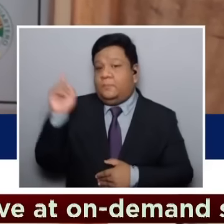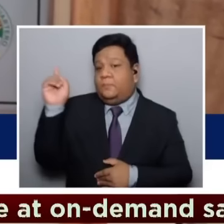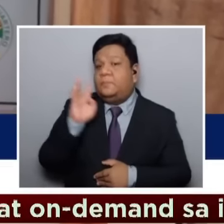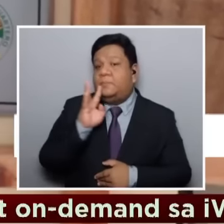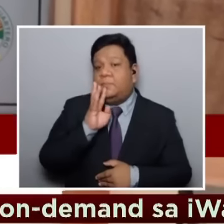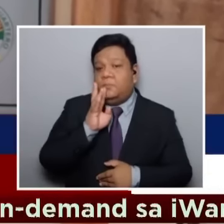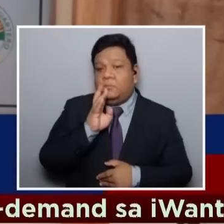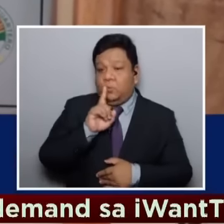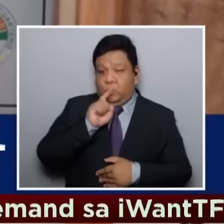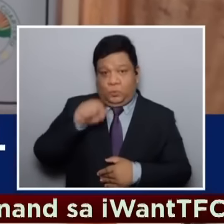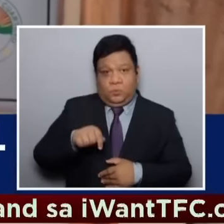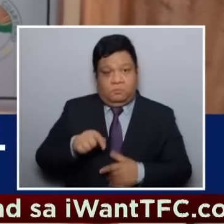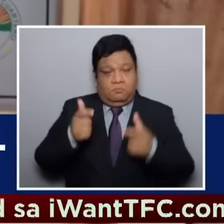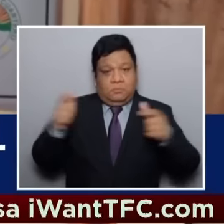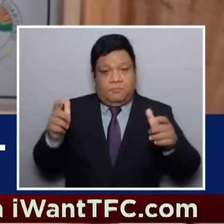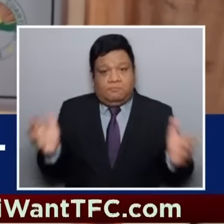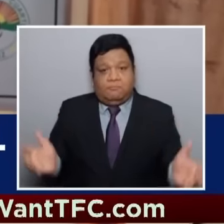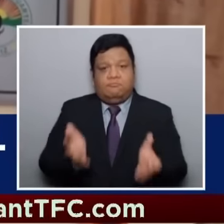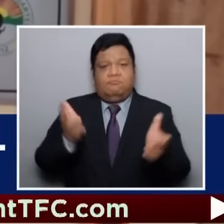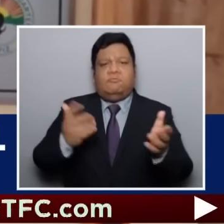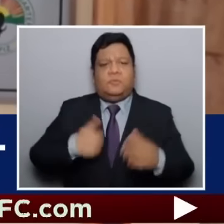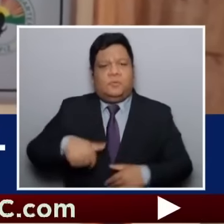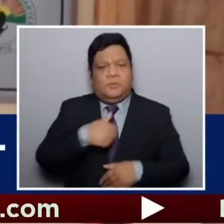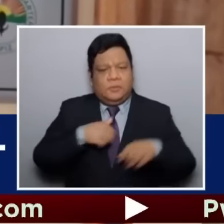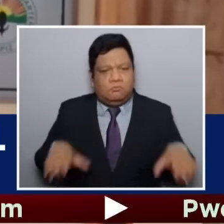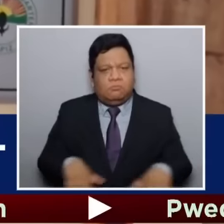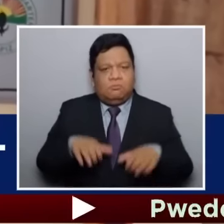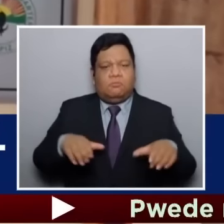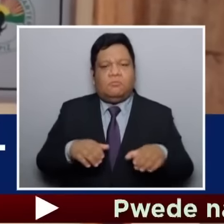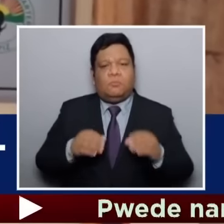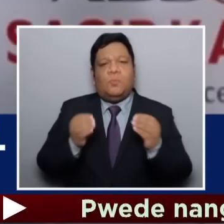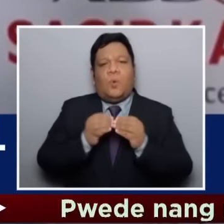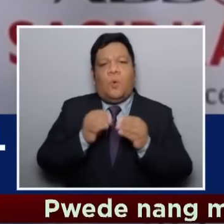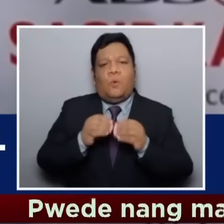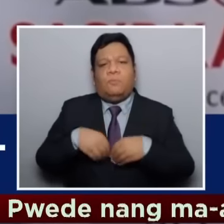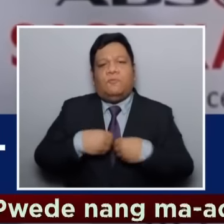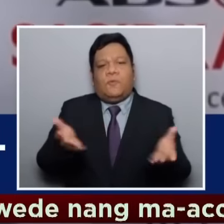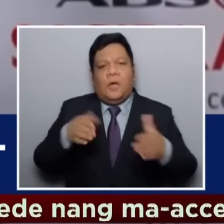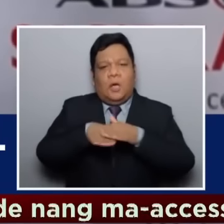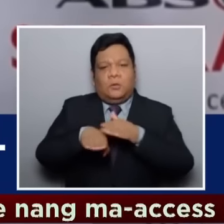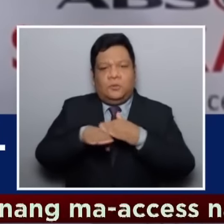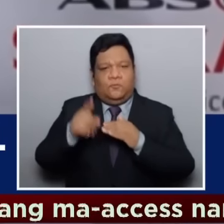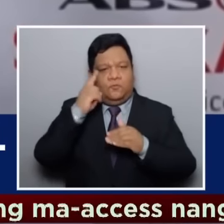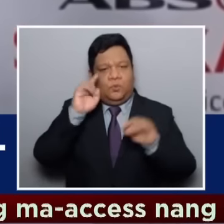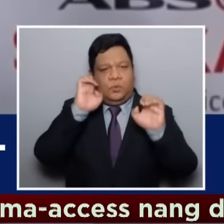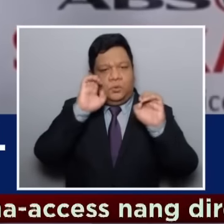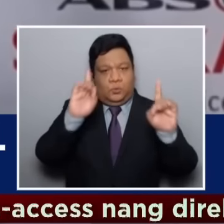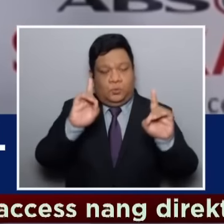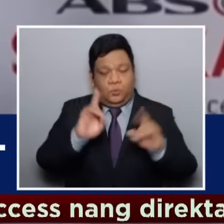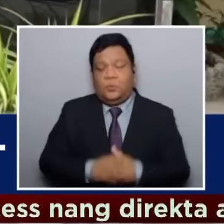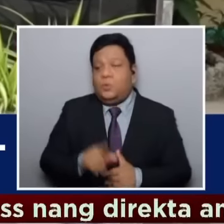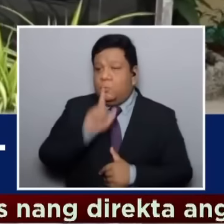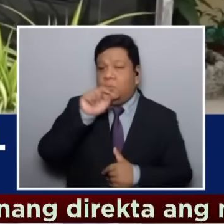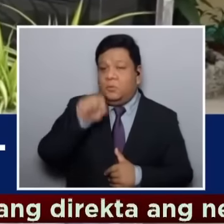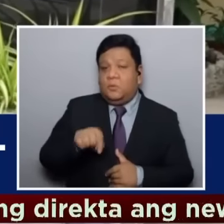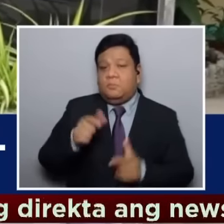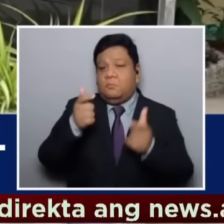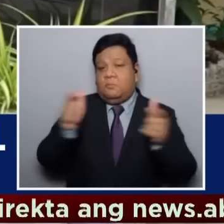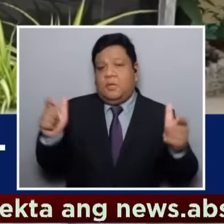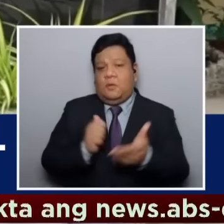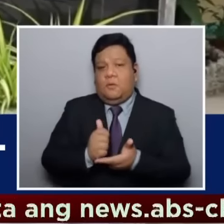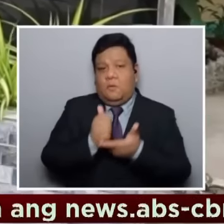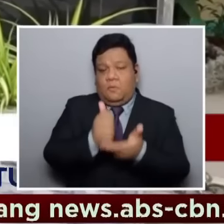a big boost in our effort to improve access to education. This will be a big contribution. Also,